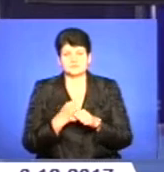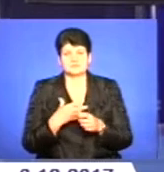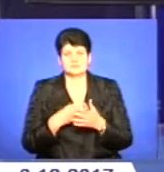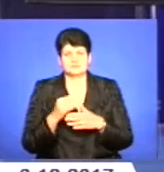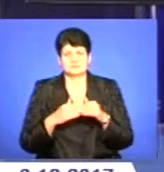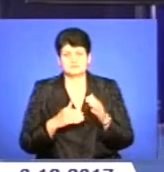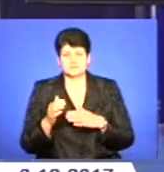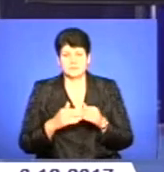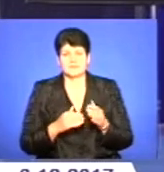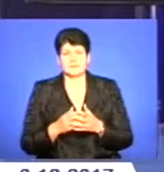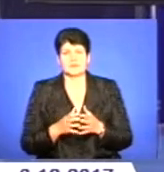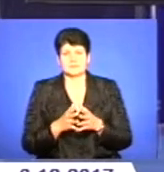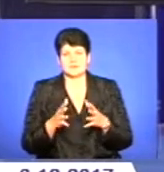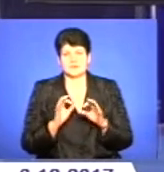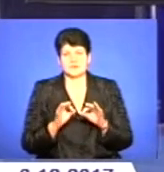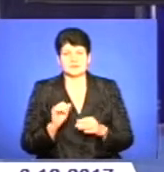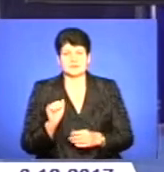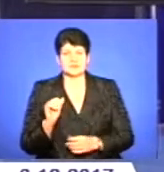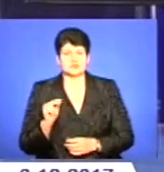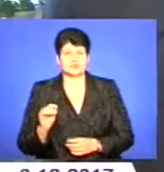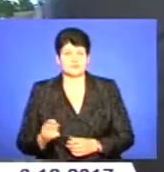власноруч. Більше розповість Анастасія Чечко.